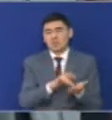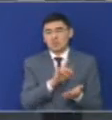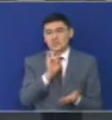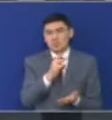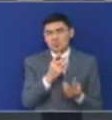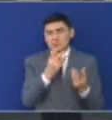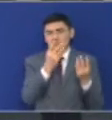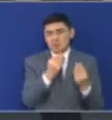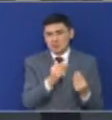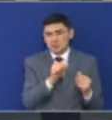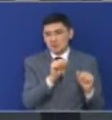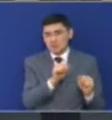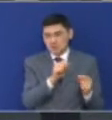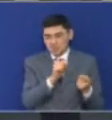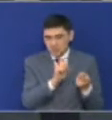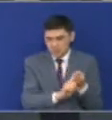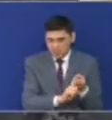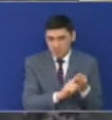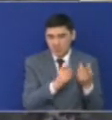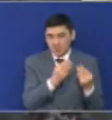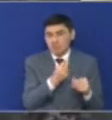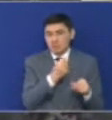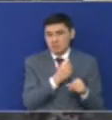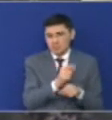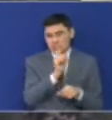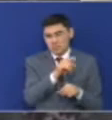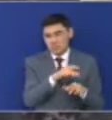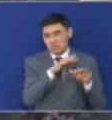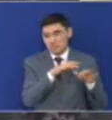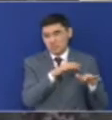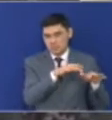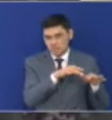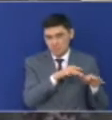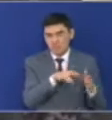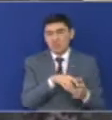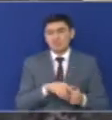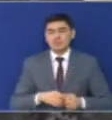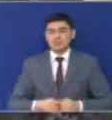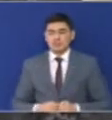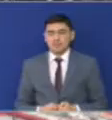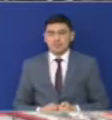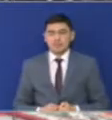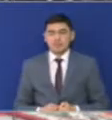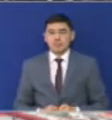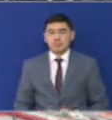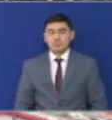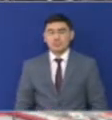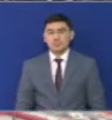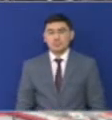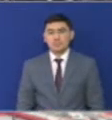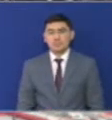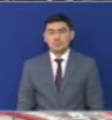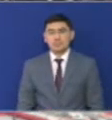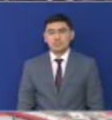защитника Отечества и Дню Победы, который состоится в столице нашей страны, городе Нур-Султан. Самат Секенов, Айдос